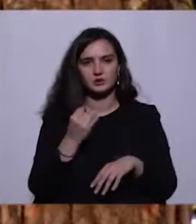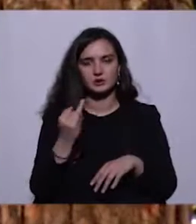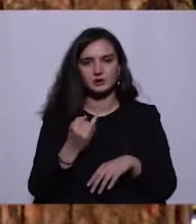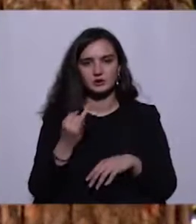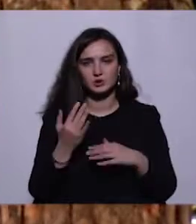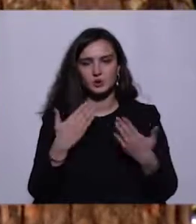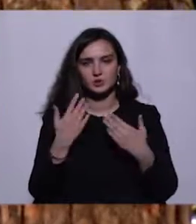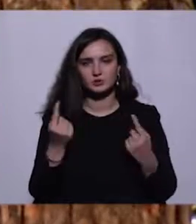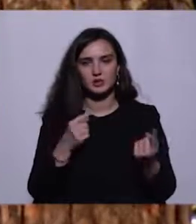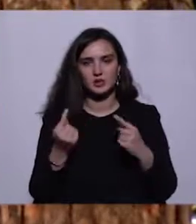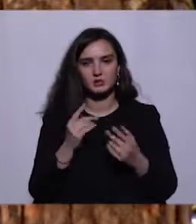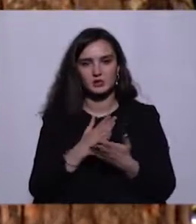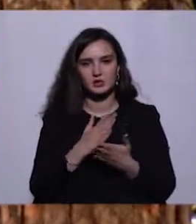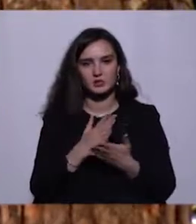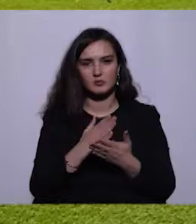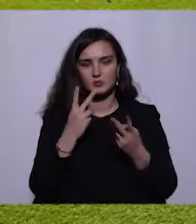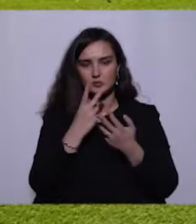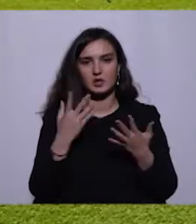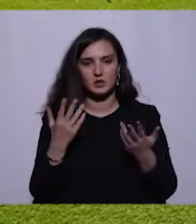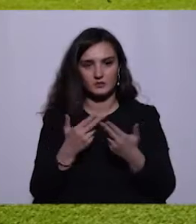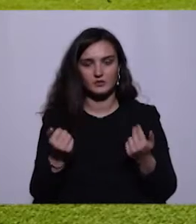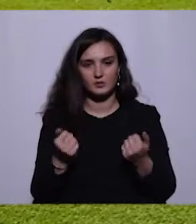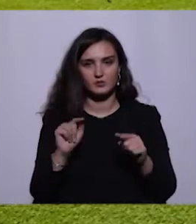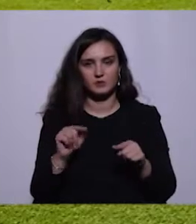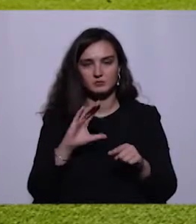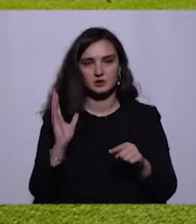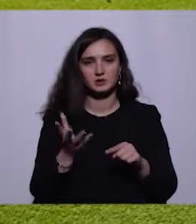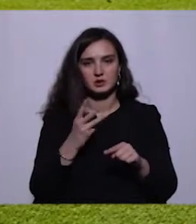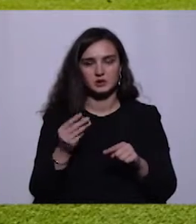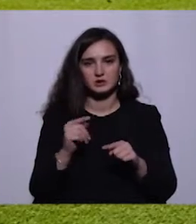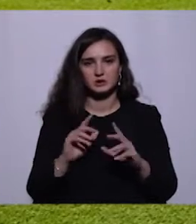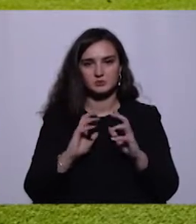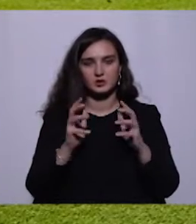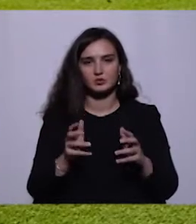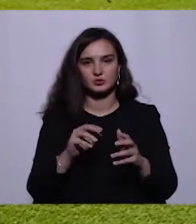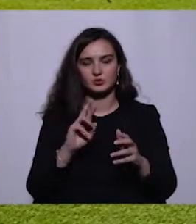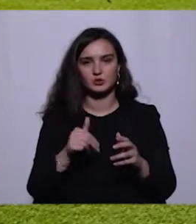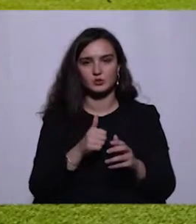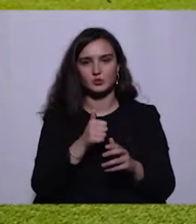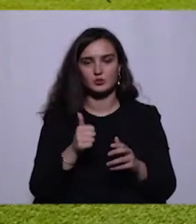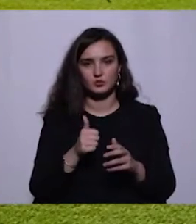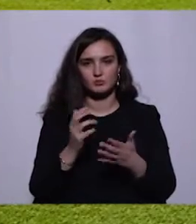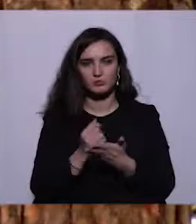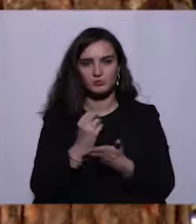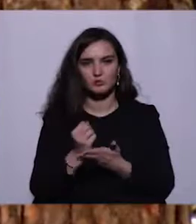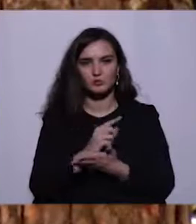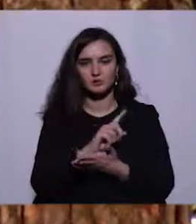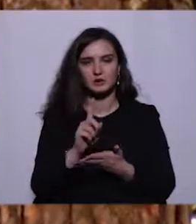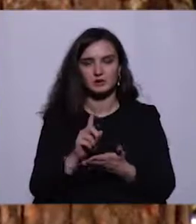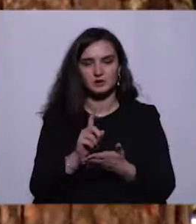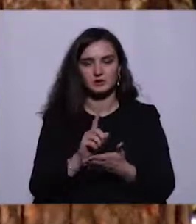საინტერესო კონტაქტები არსებობს უხილავი, ხო, თელ ამ გაშლილ დიდ სამყაროში და როგორ პოულობთ